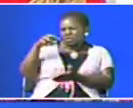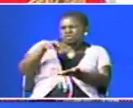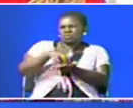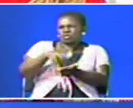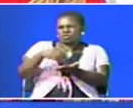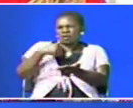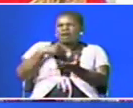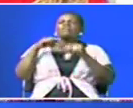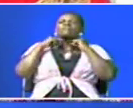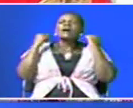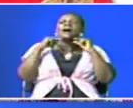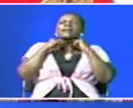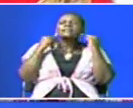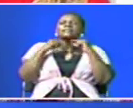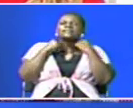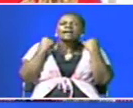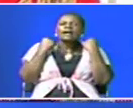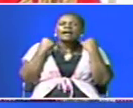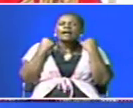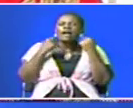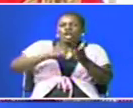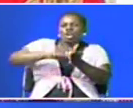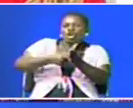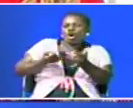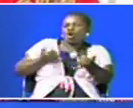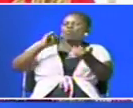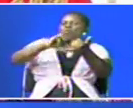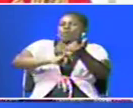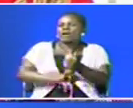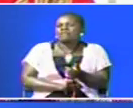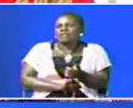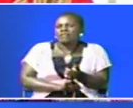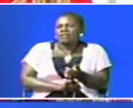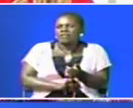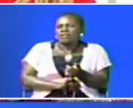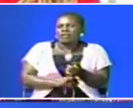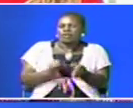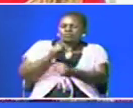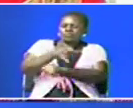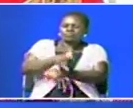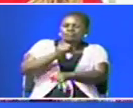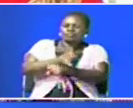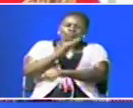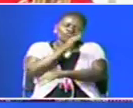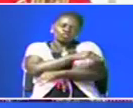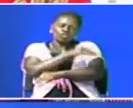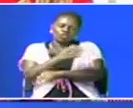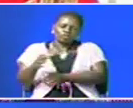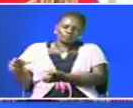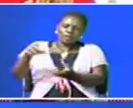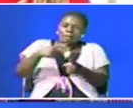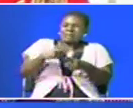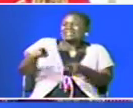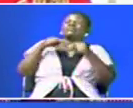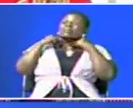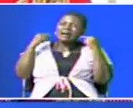ule mchungaji akamchukua mkewe akamtia ndani ya chumba akamfungia na ndani akampa ndoo akojoe mpaka jioni arudi amwage mikojo. Na huyo